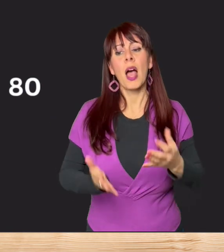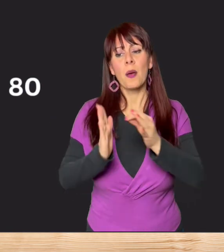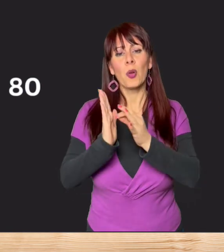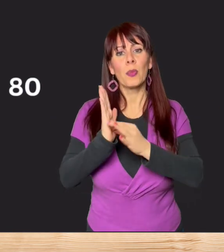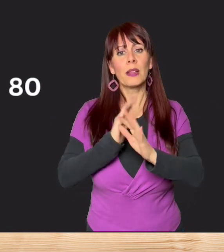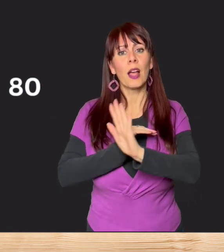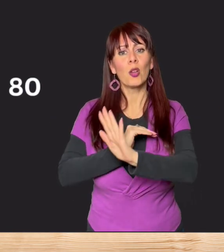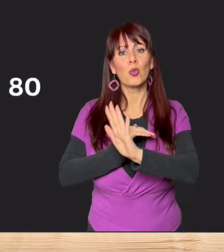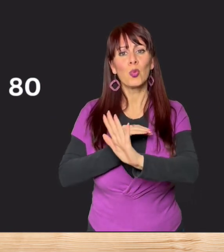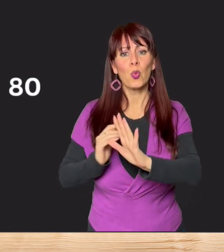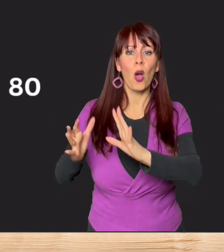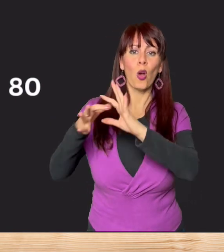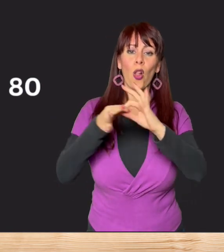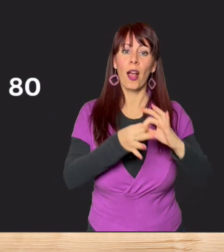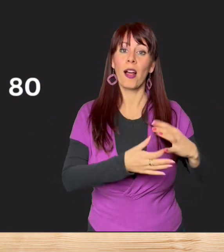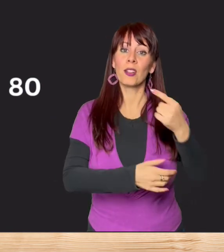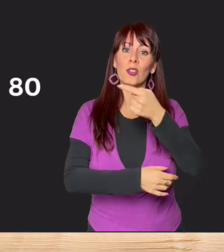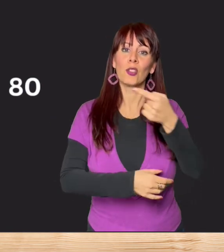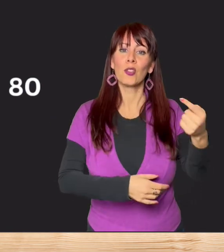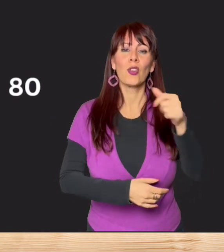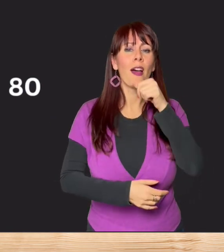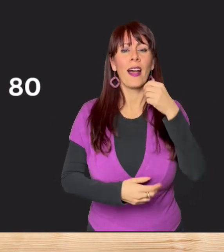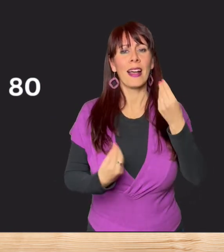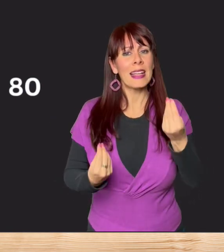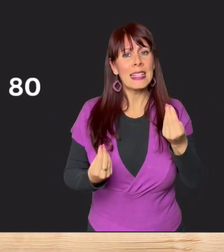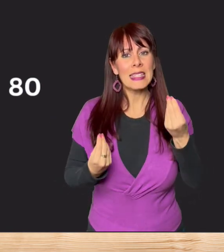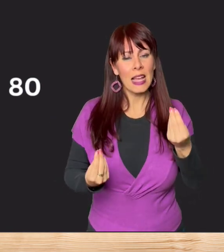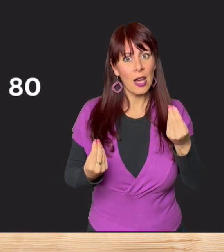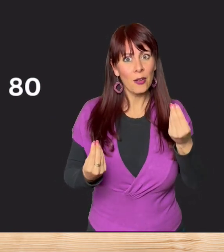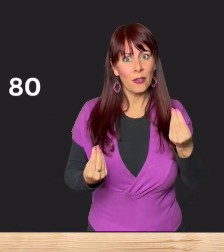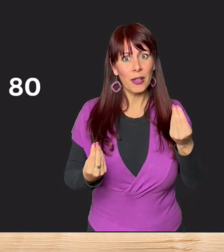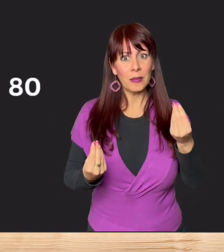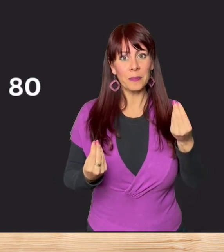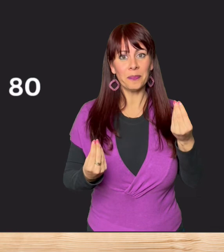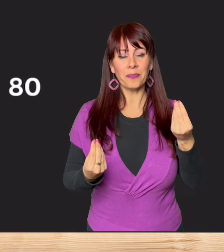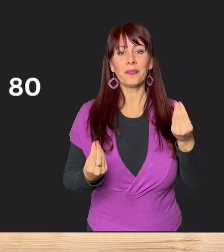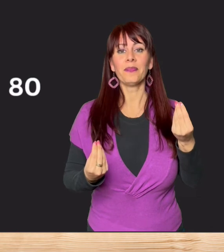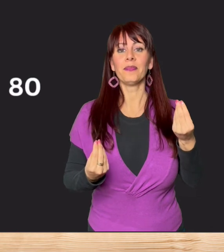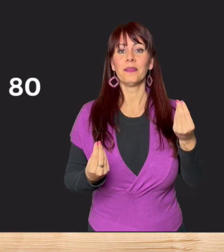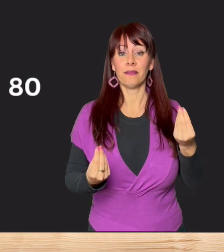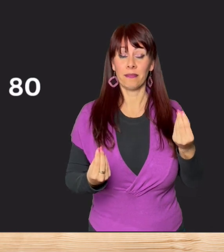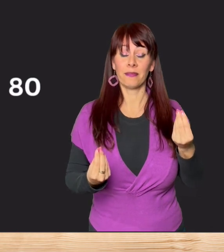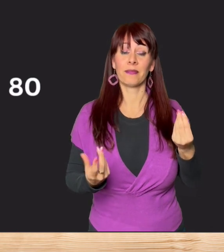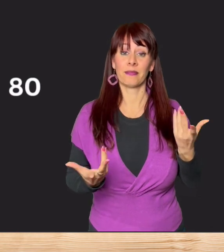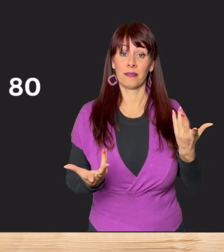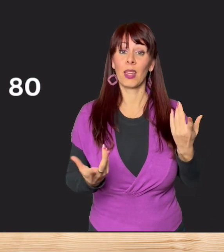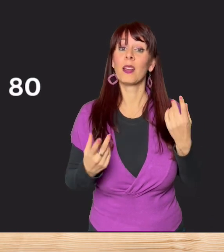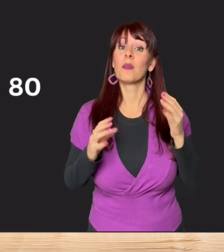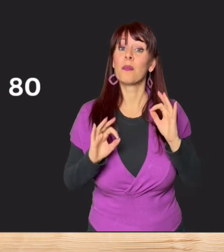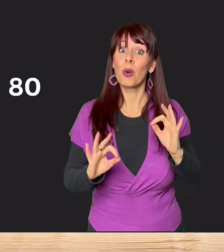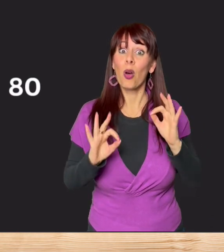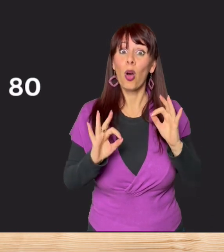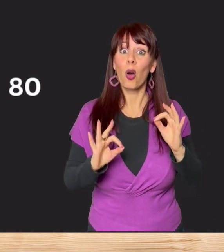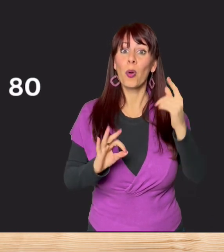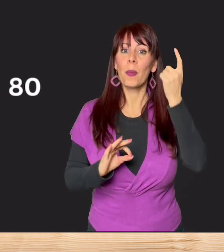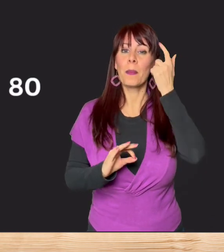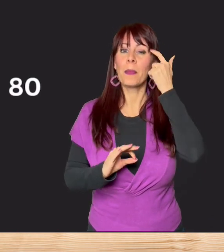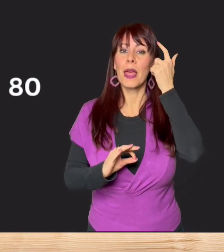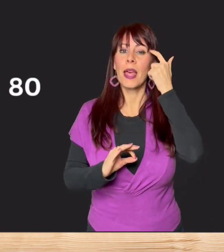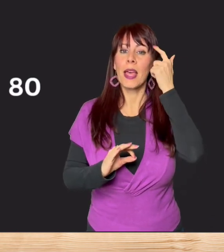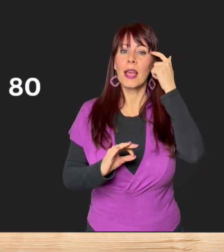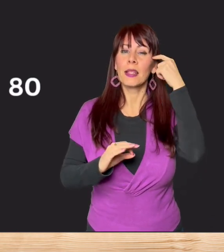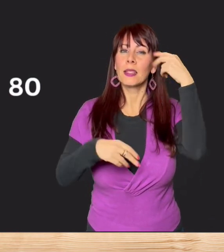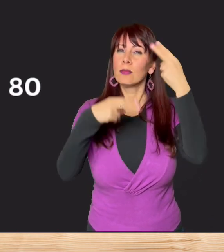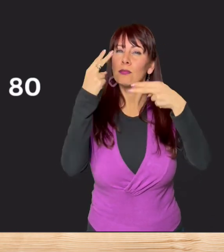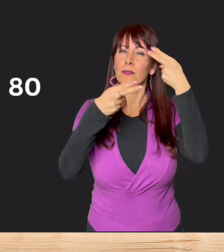ma a cosa serve la proprietà in varianti va della sottrazione in realtà serve proprio a fare i calcoli a